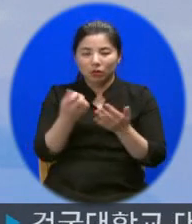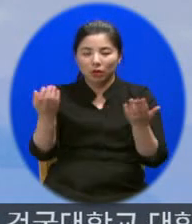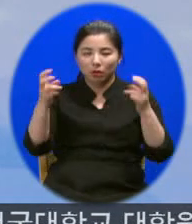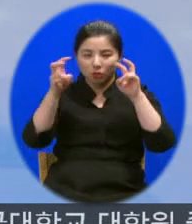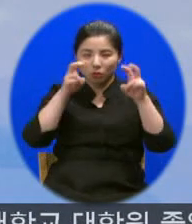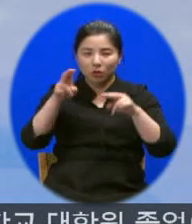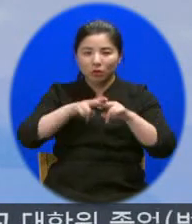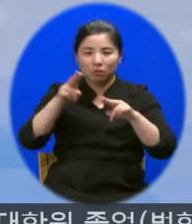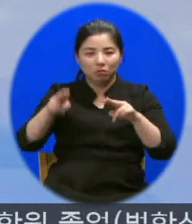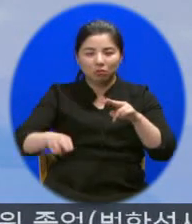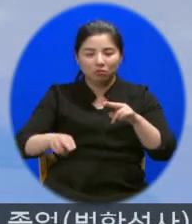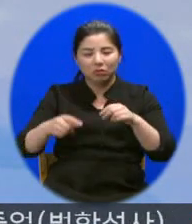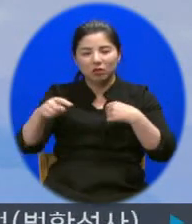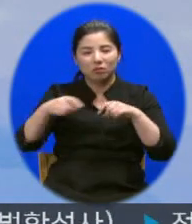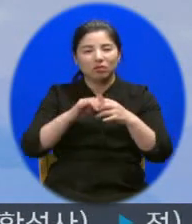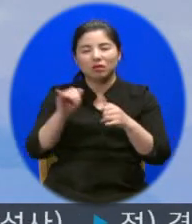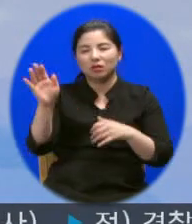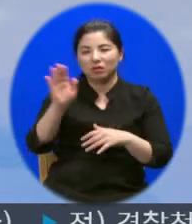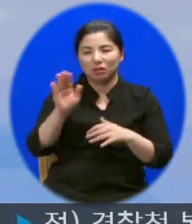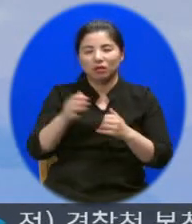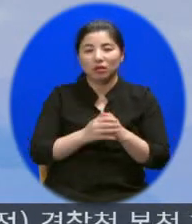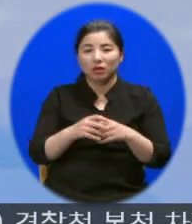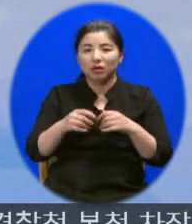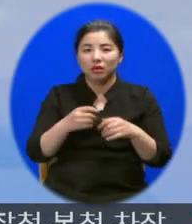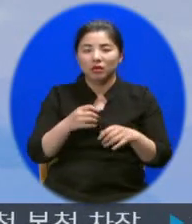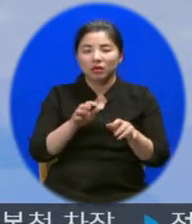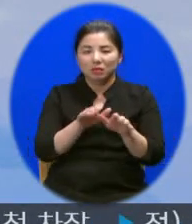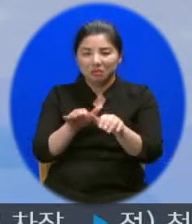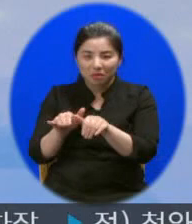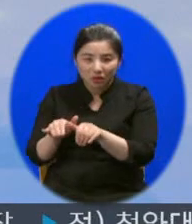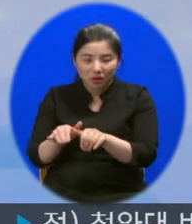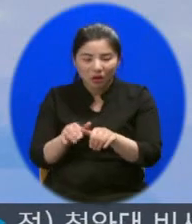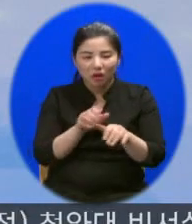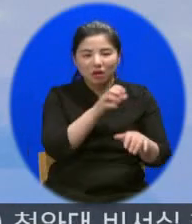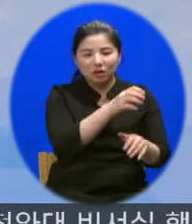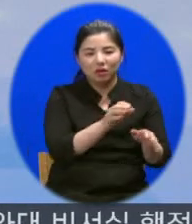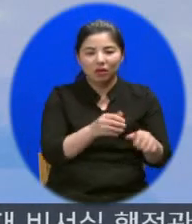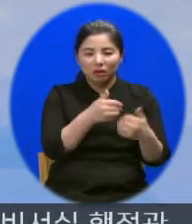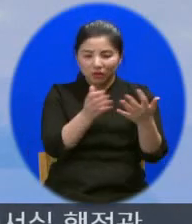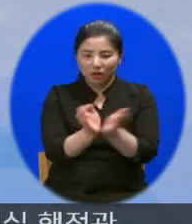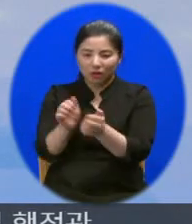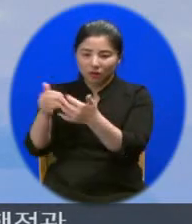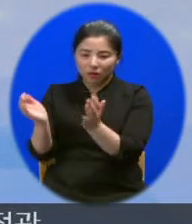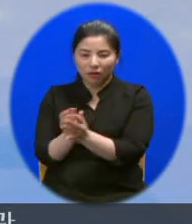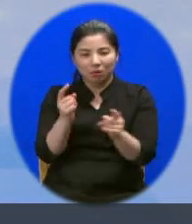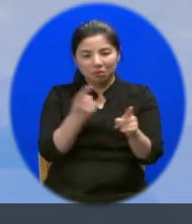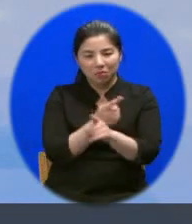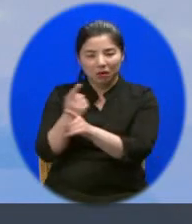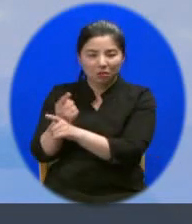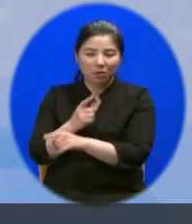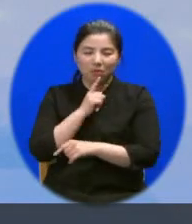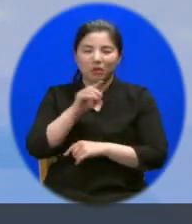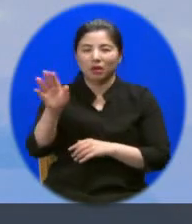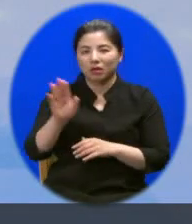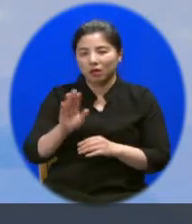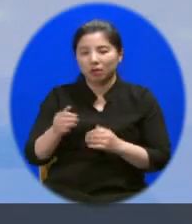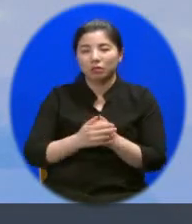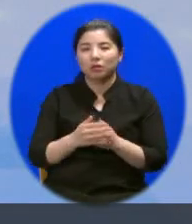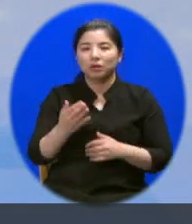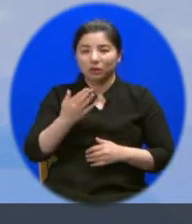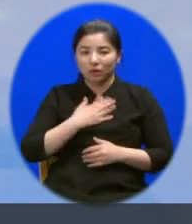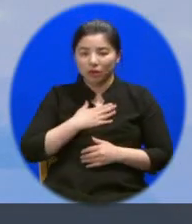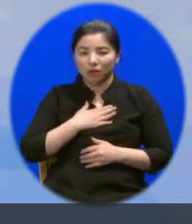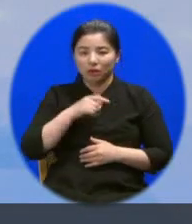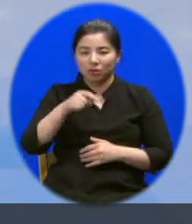철새 정치인 이 아닙니다 철새 라 하면 이담 저당을 옮겨다니는 정치만 을 두고 가는 이야기가 아닙니다 저는